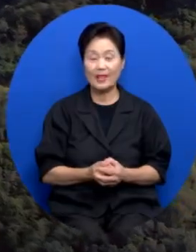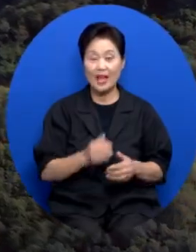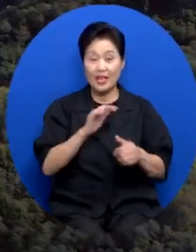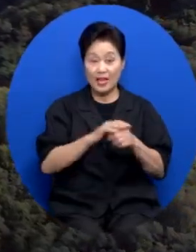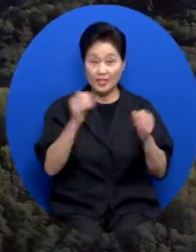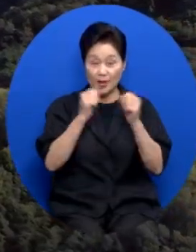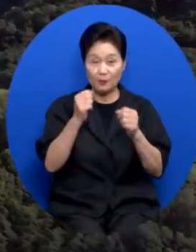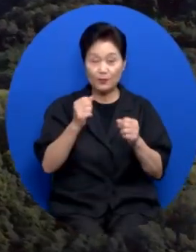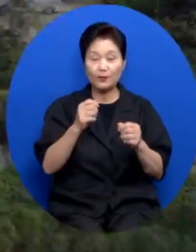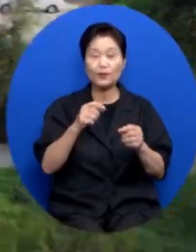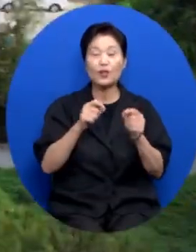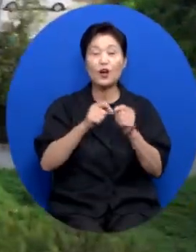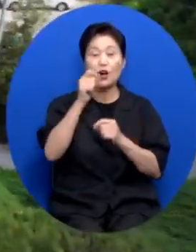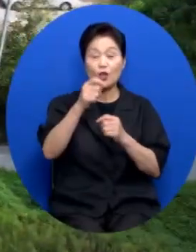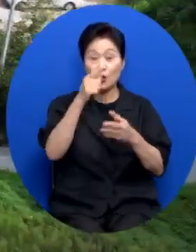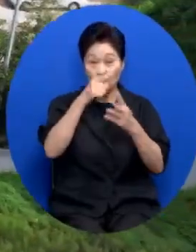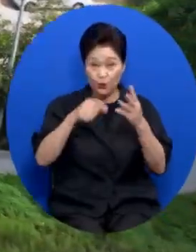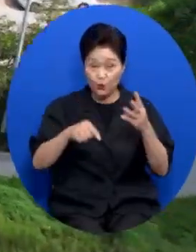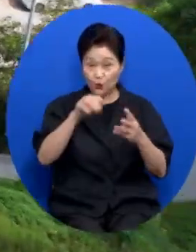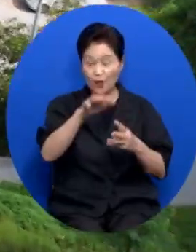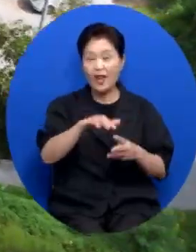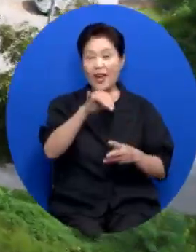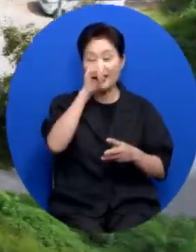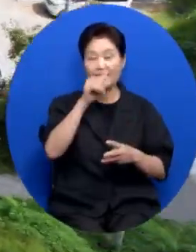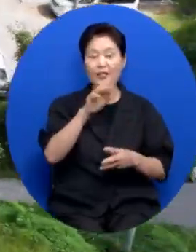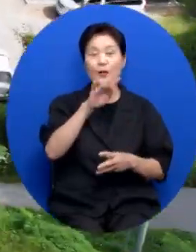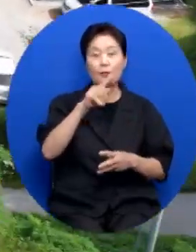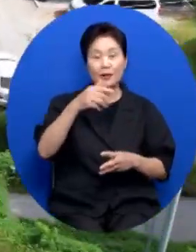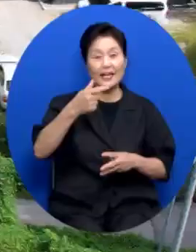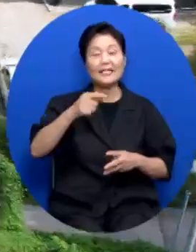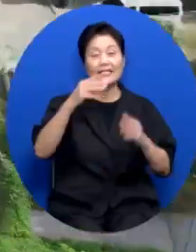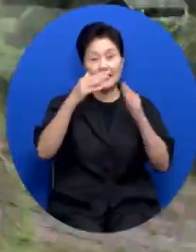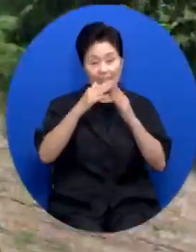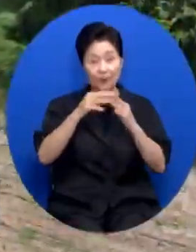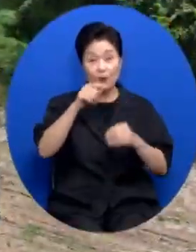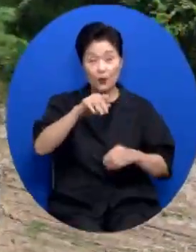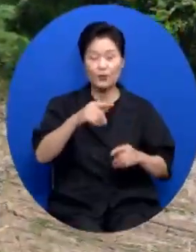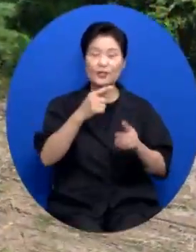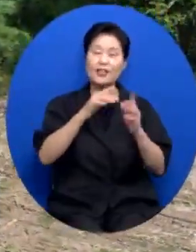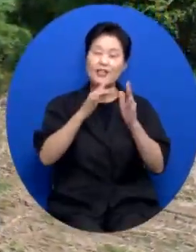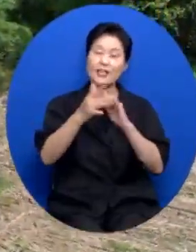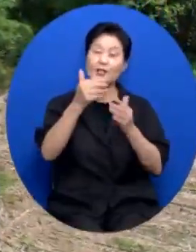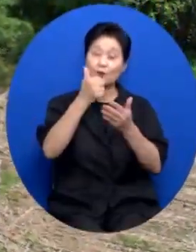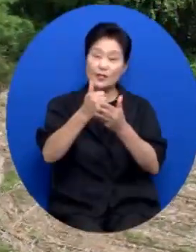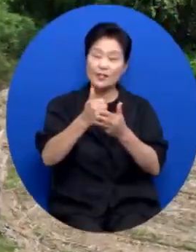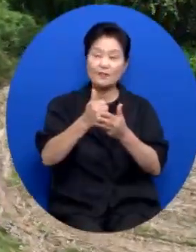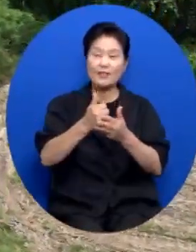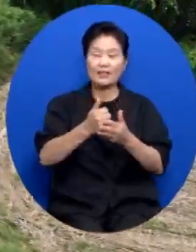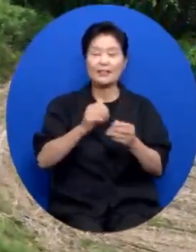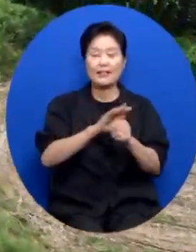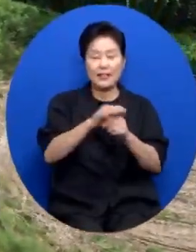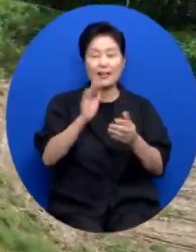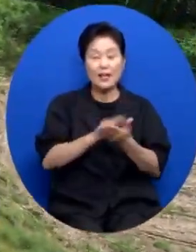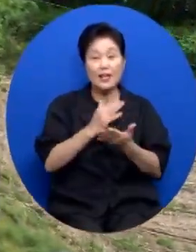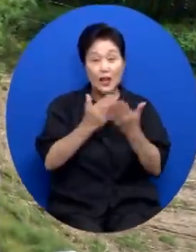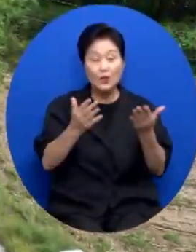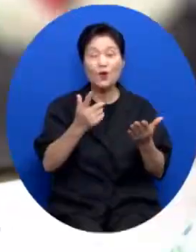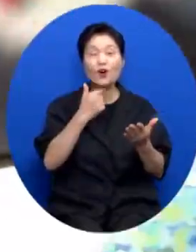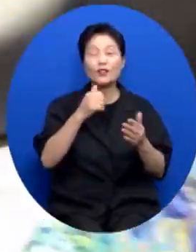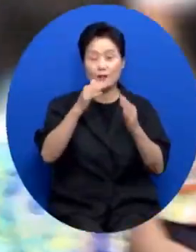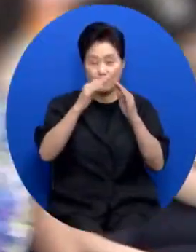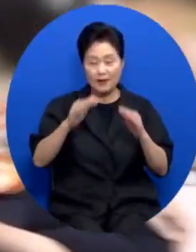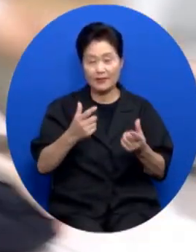경상북도 영주시 단산면에 위치한 배단이 집. 이곳은 예수님께서 쉼과 사랑을 나눴던 마을